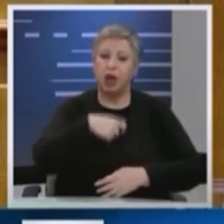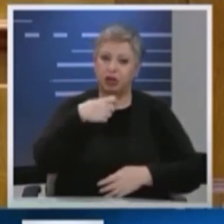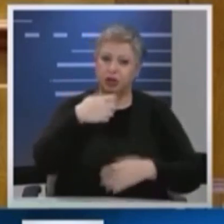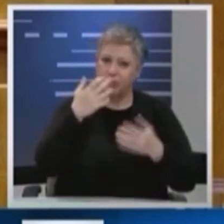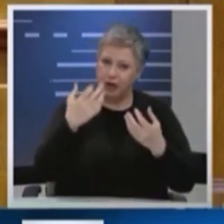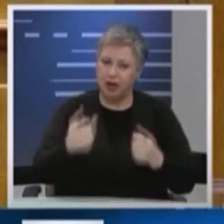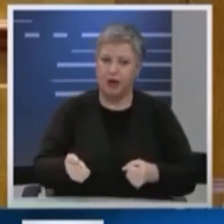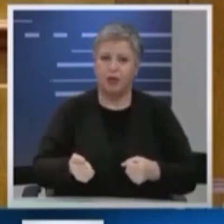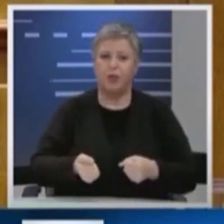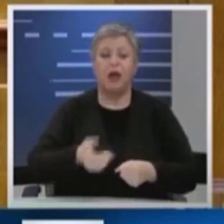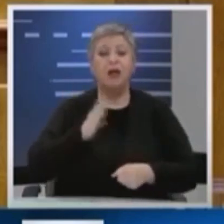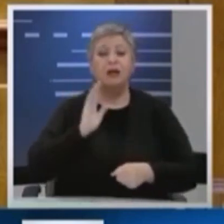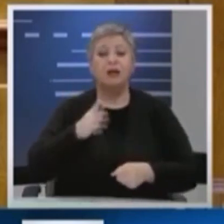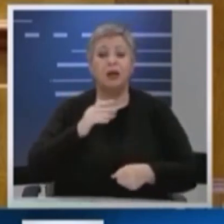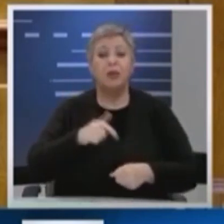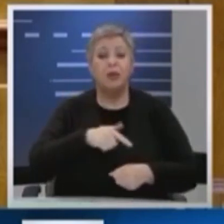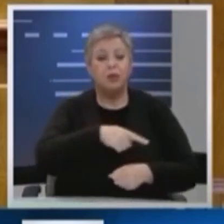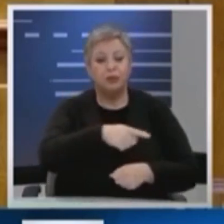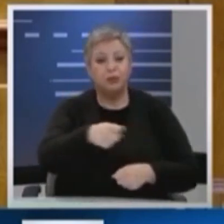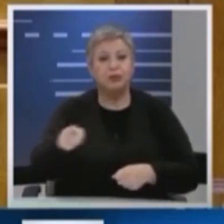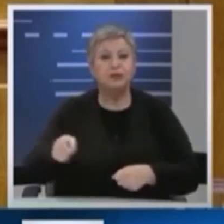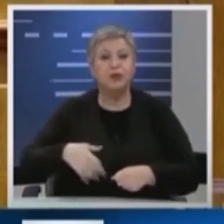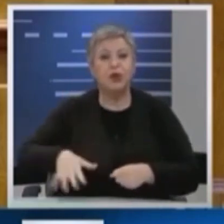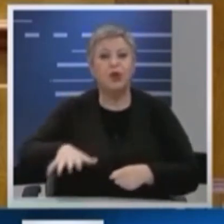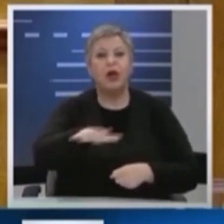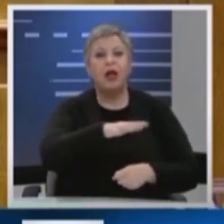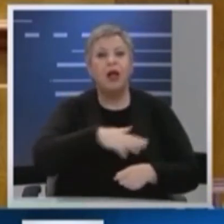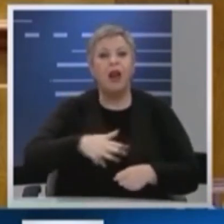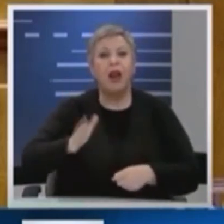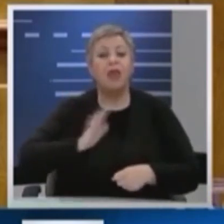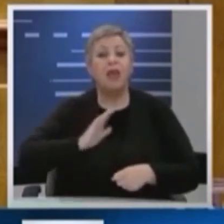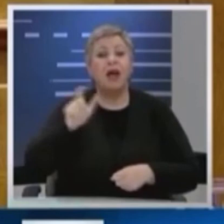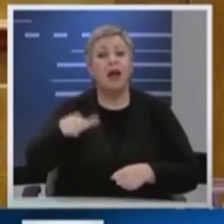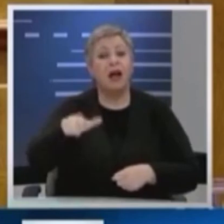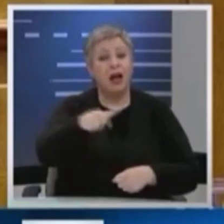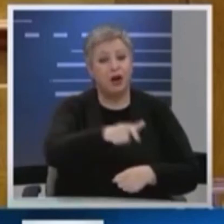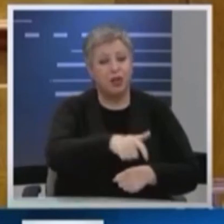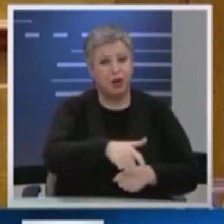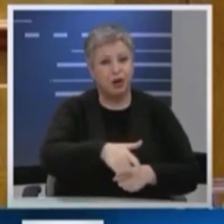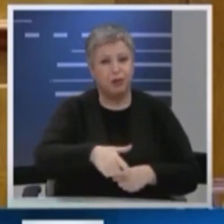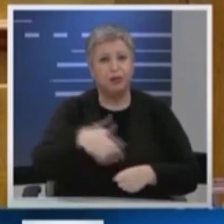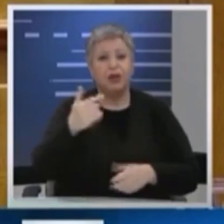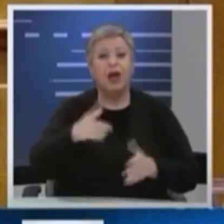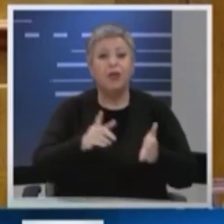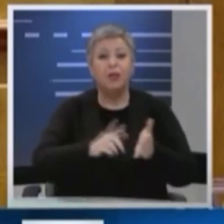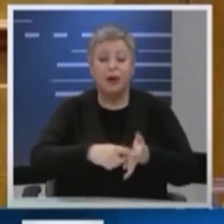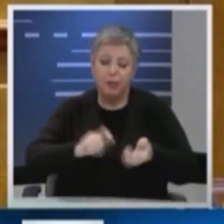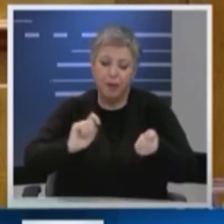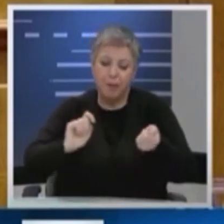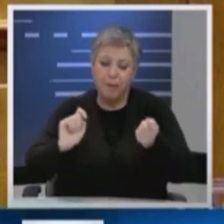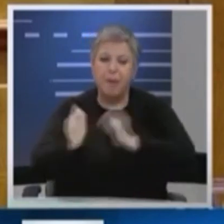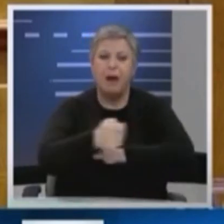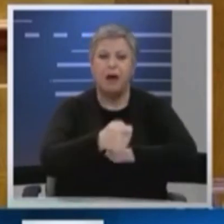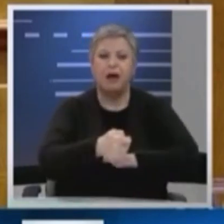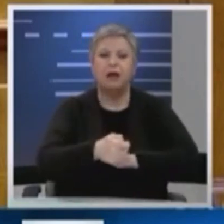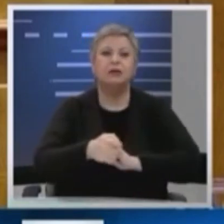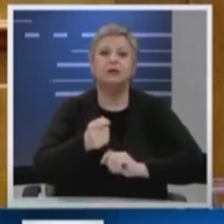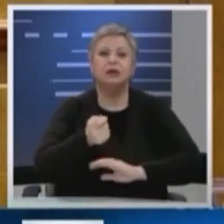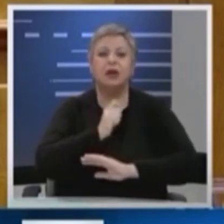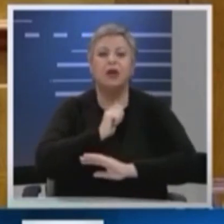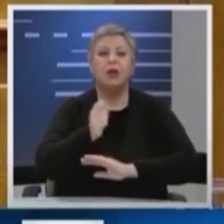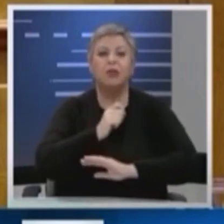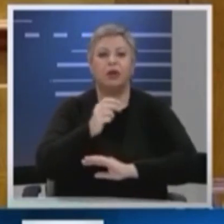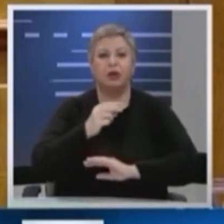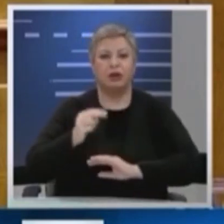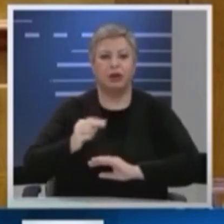αξιοπρέπεια τόσο για τους Έλληνες όσο και για την Ελλάδα. Η πολιτική ανατροπή, κυρίες και κύριοι συνάδελφοι, δεν